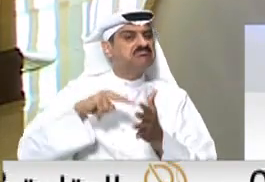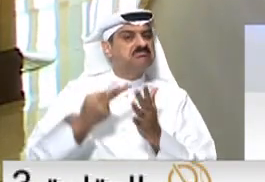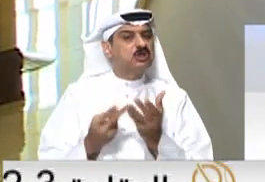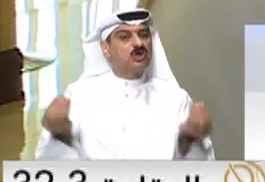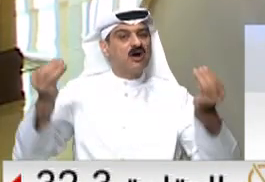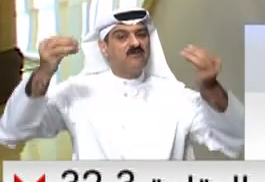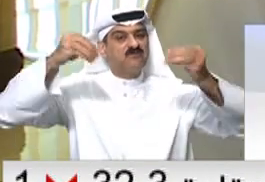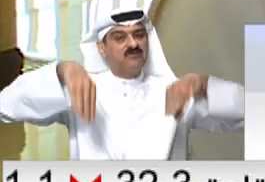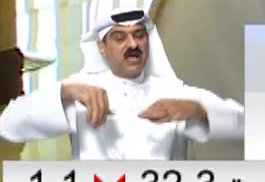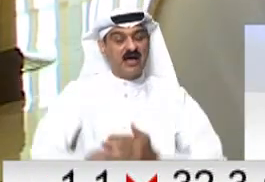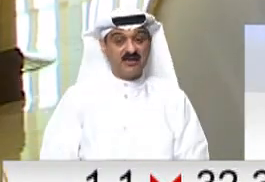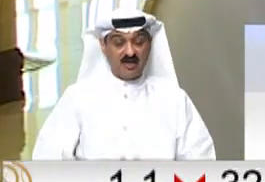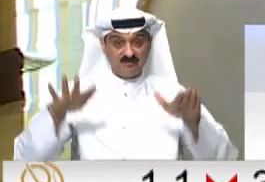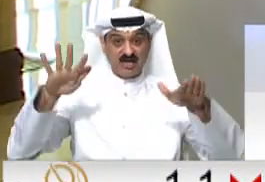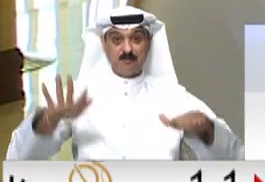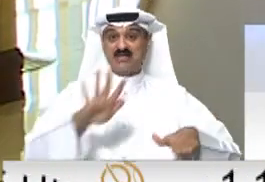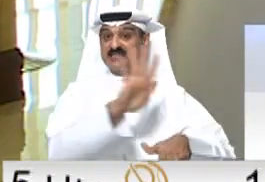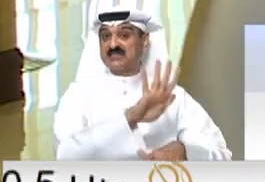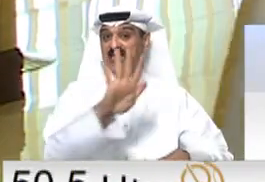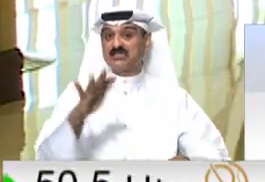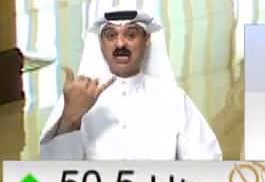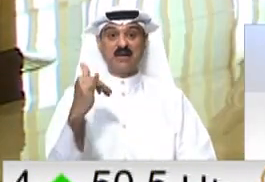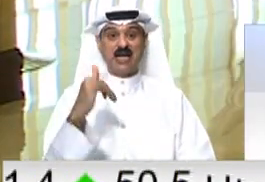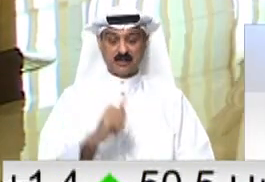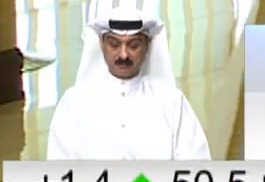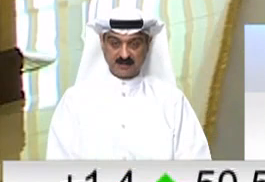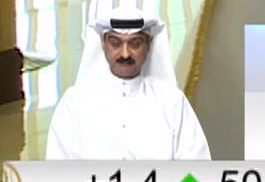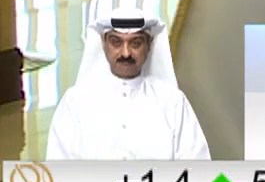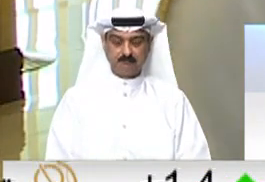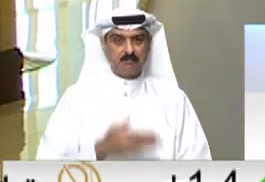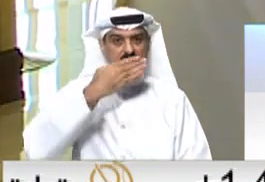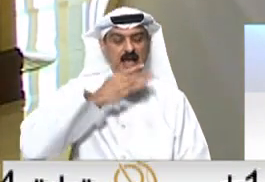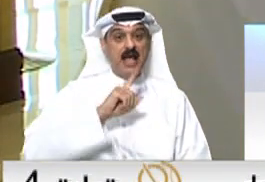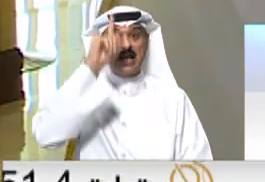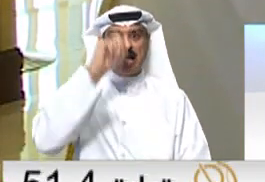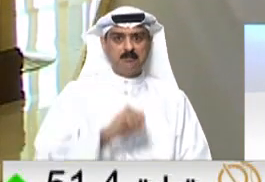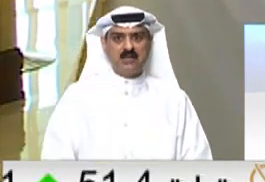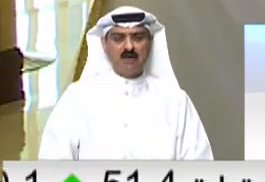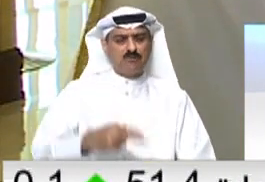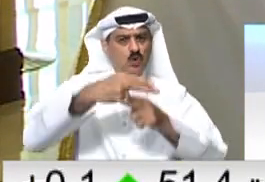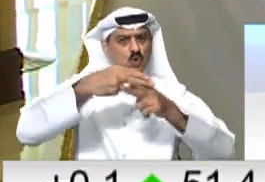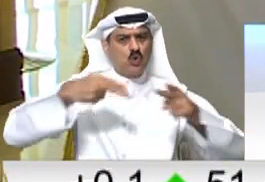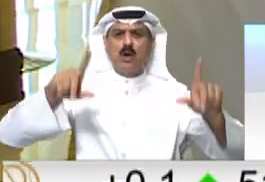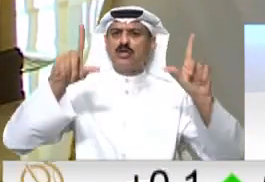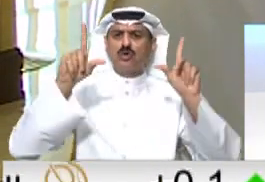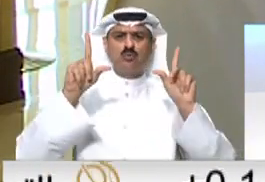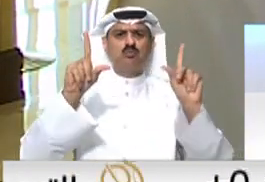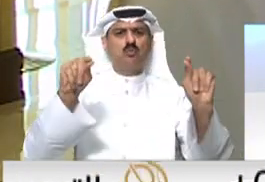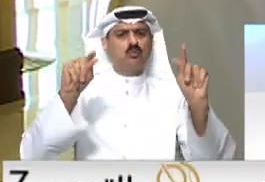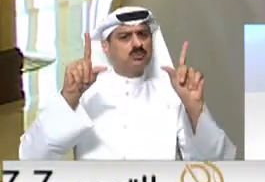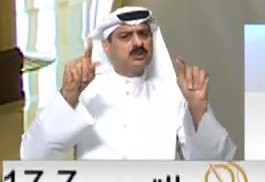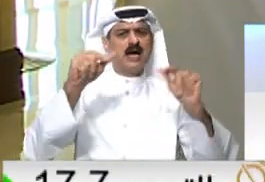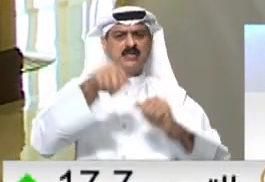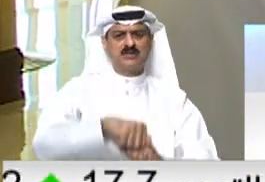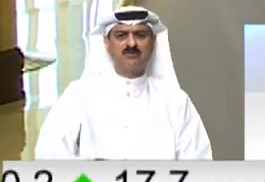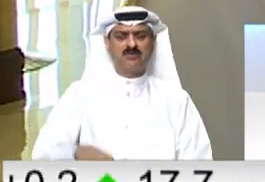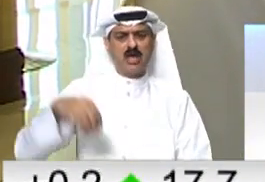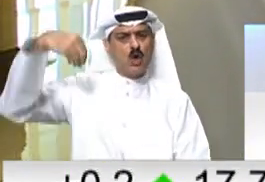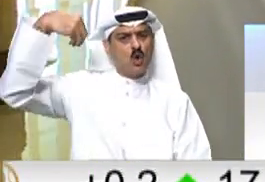المجالس النيابية. لله الحمد، كانت تجربة الكويت جدا مميزة. قدمنا أكثر